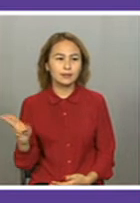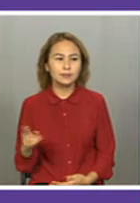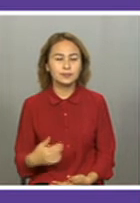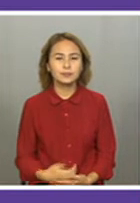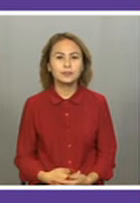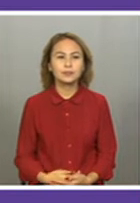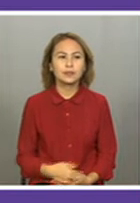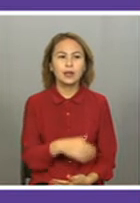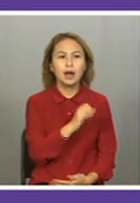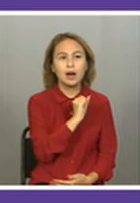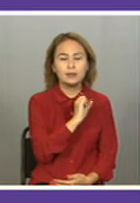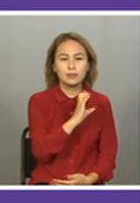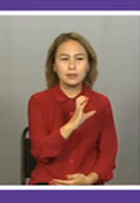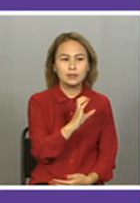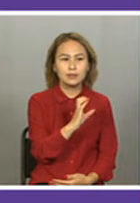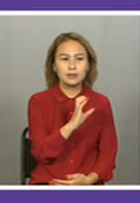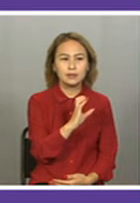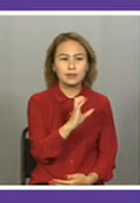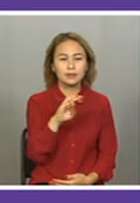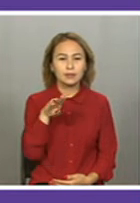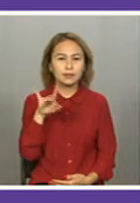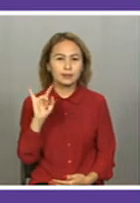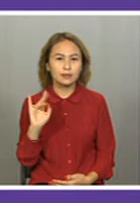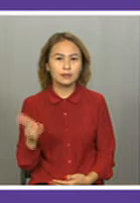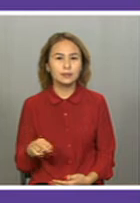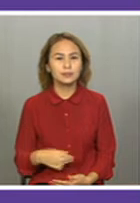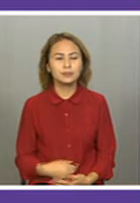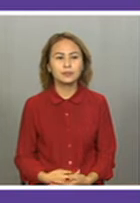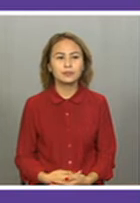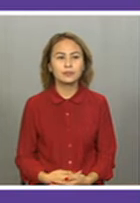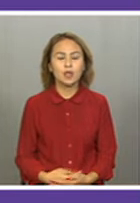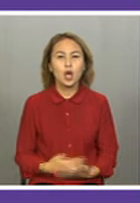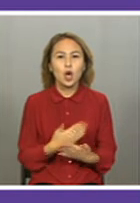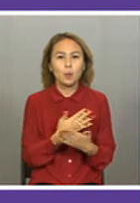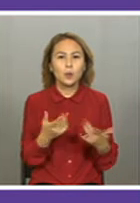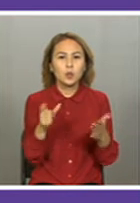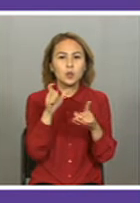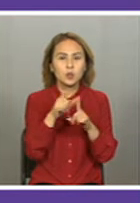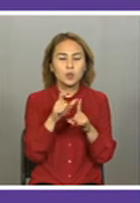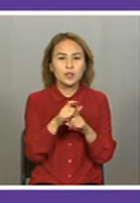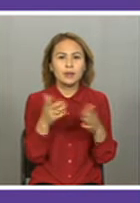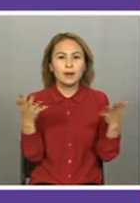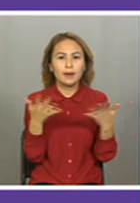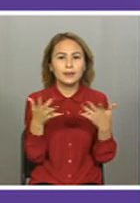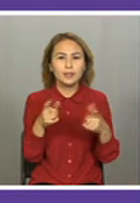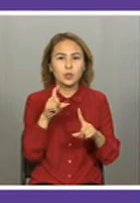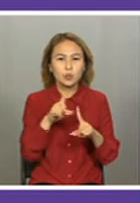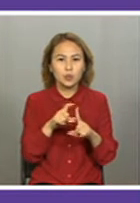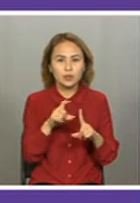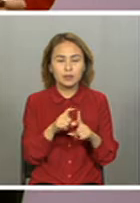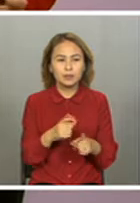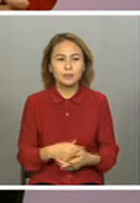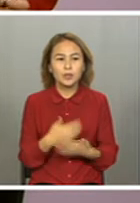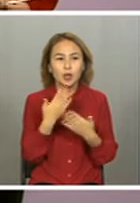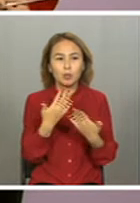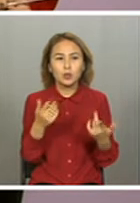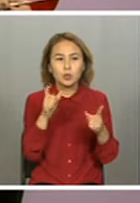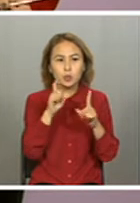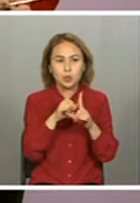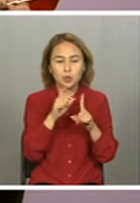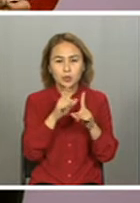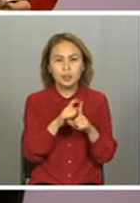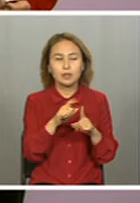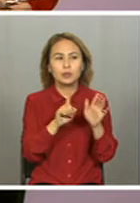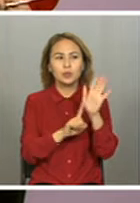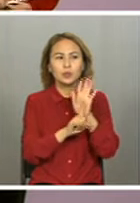сыйлық. Ас, астық. Бұл сөздер қандай сөздер? Бұл сөздер туынды